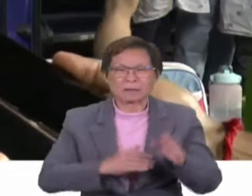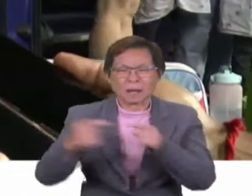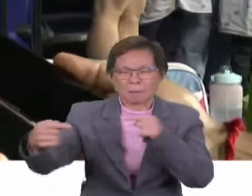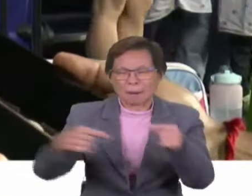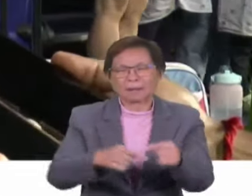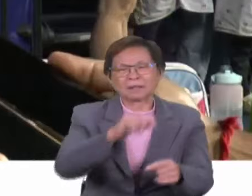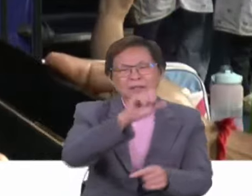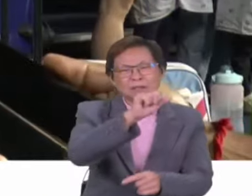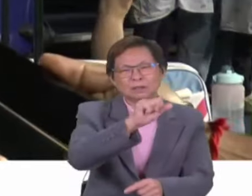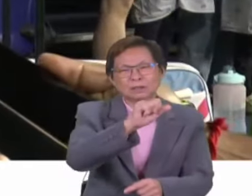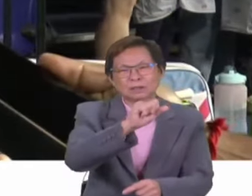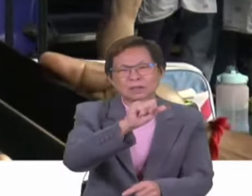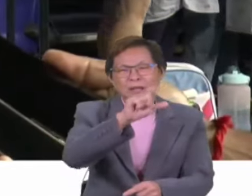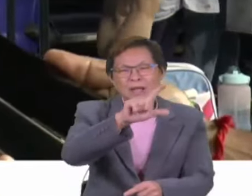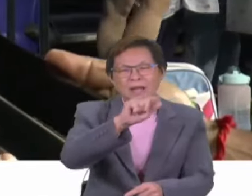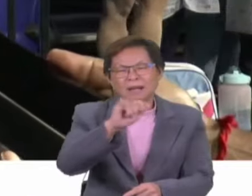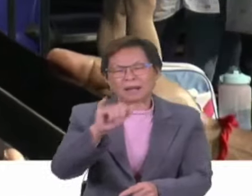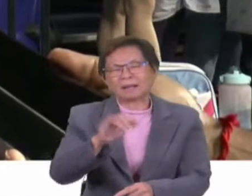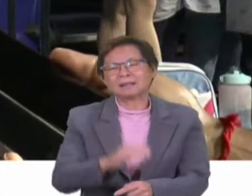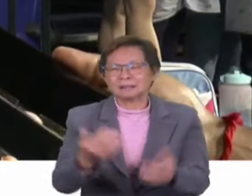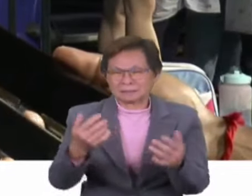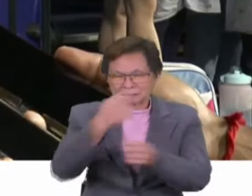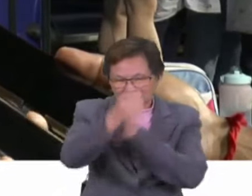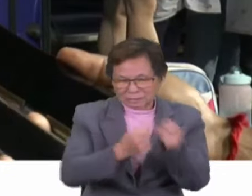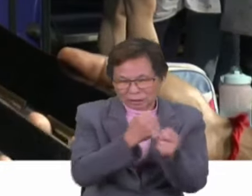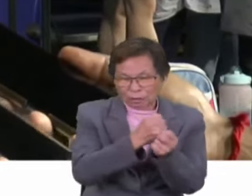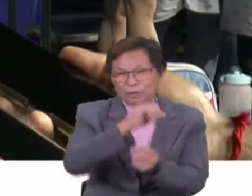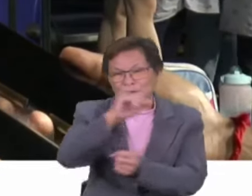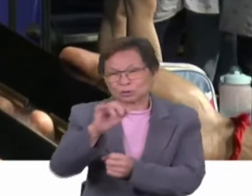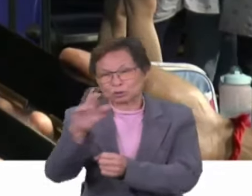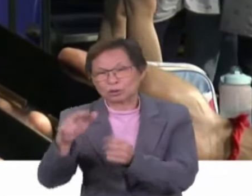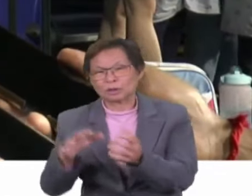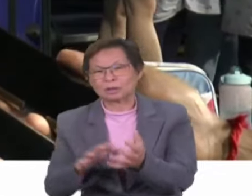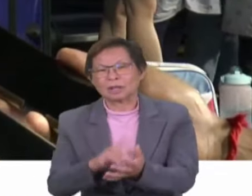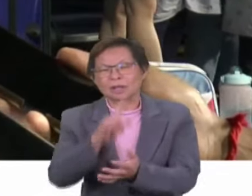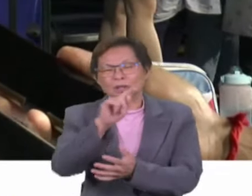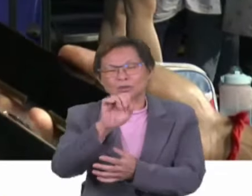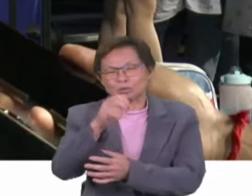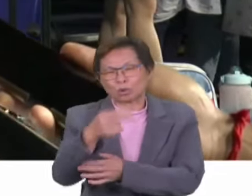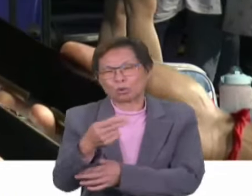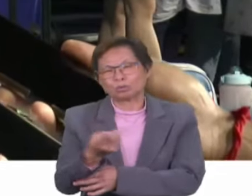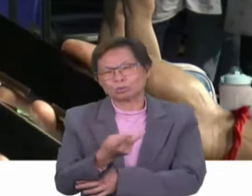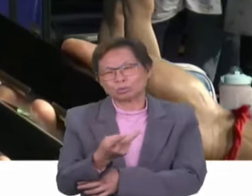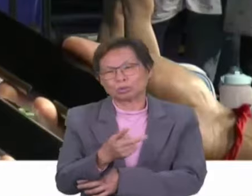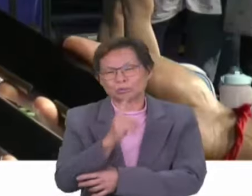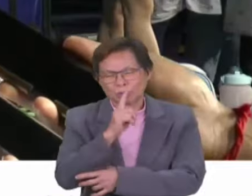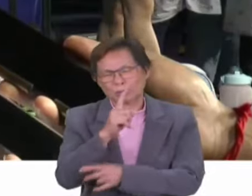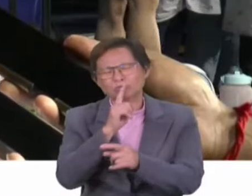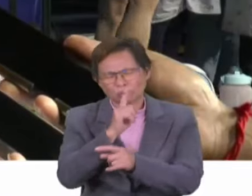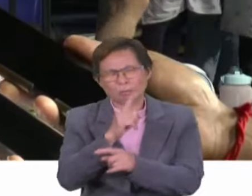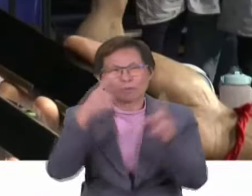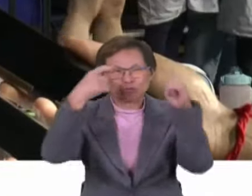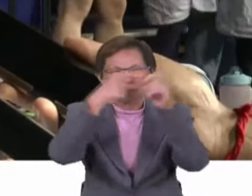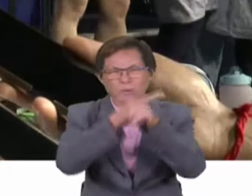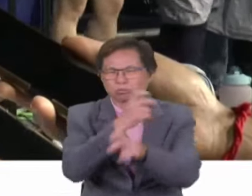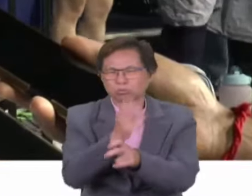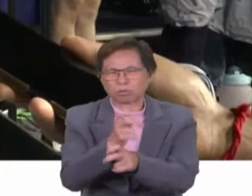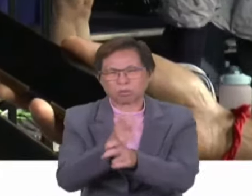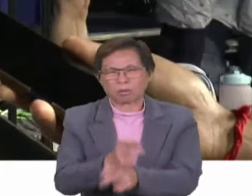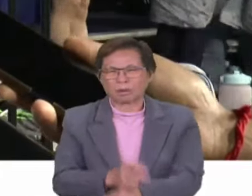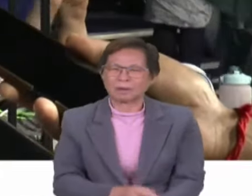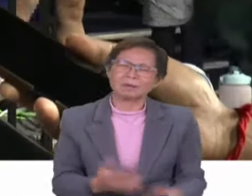Hua Shewon, so this year kena lagi dengan junior Tang Jie dengan Tok Iwei. Memang complicated tapi apa